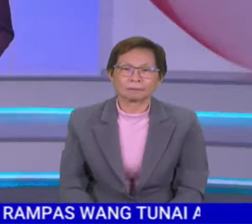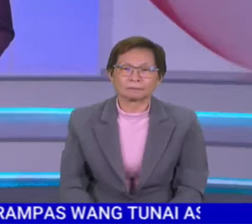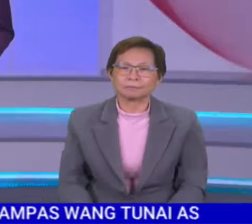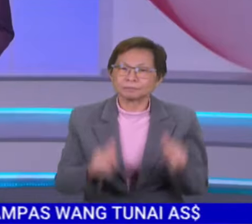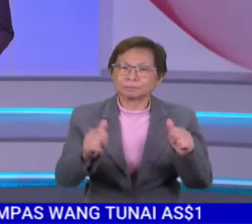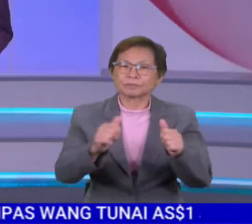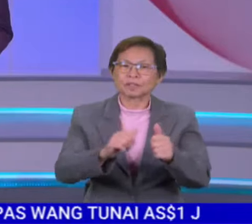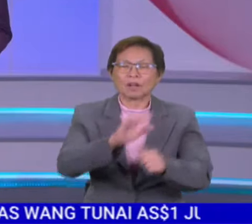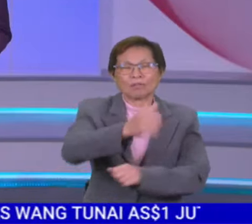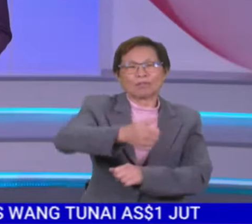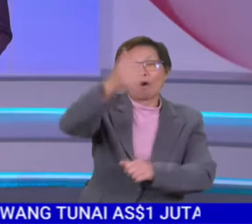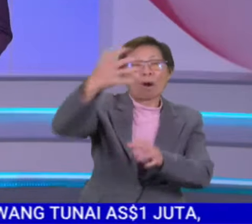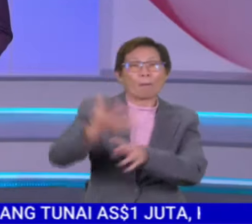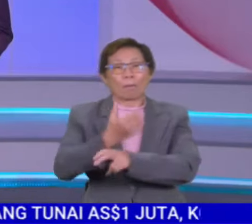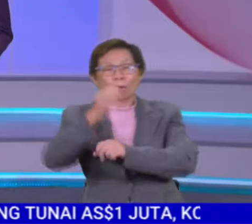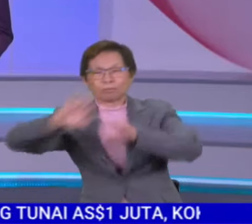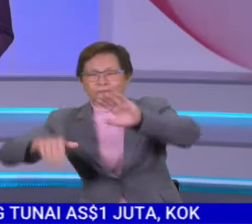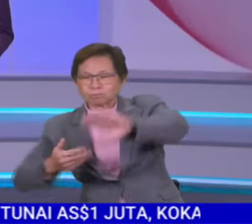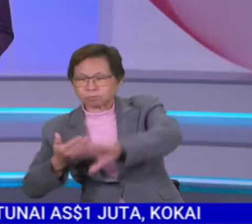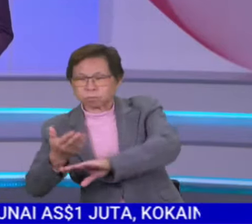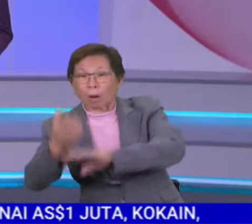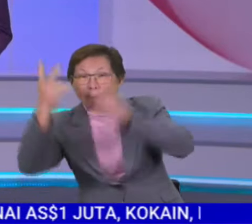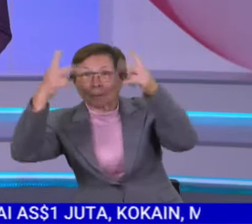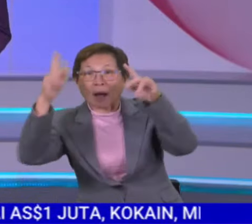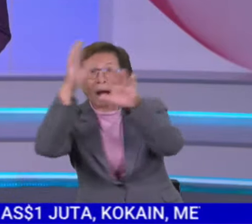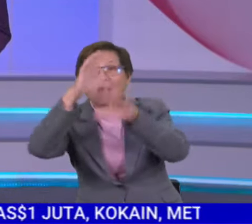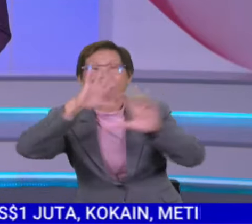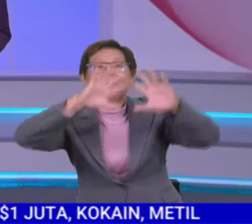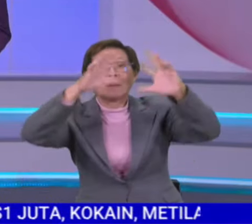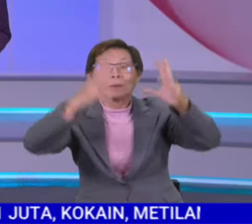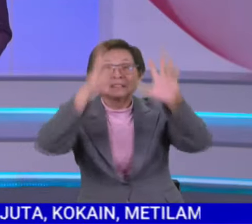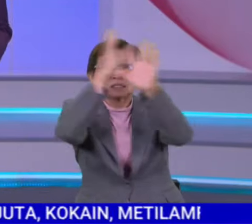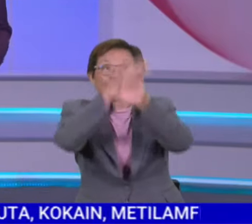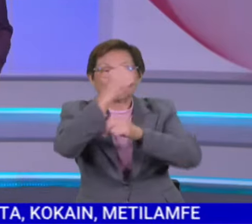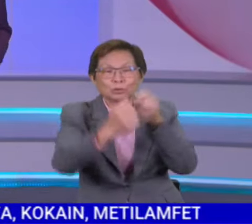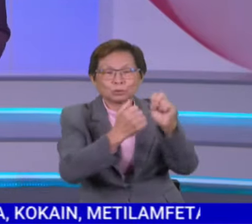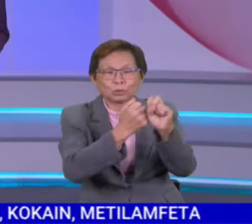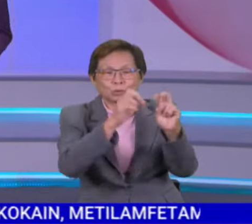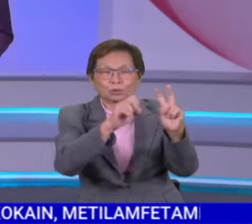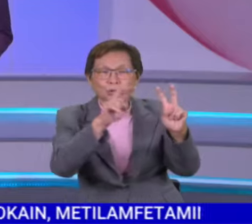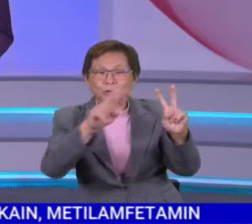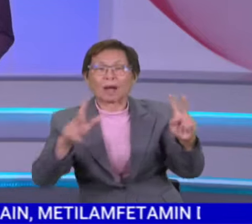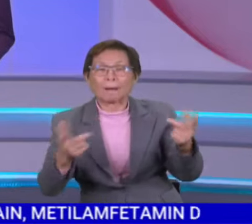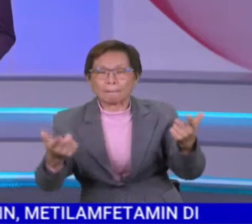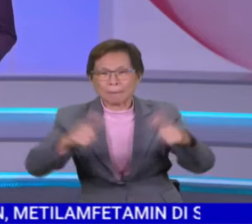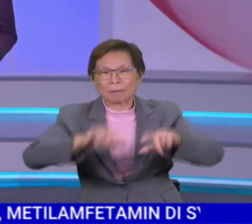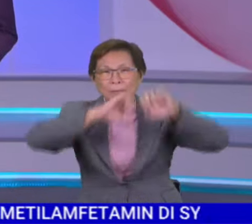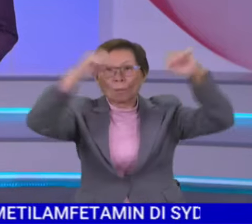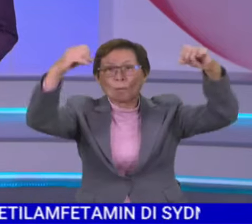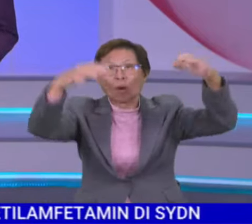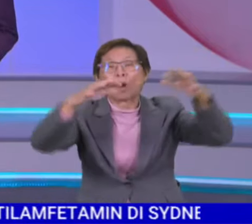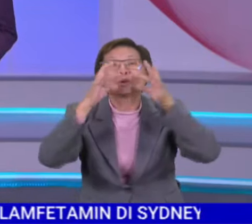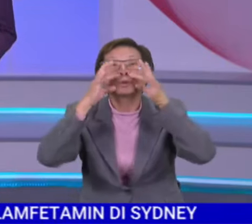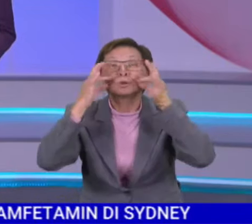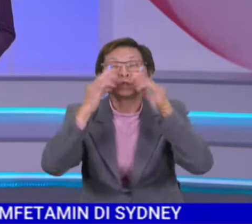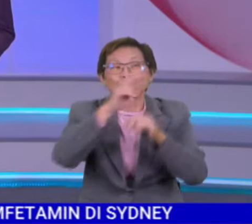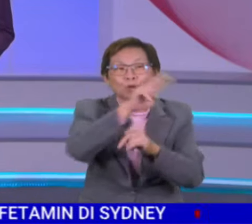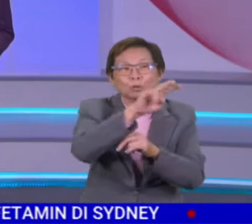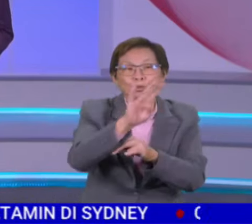Baik, edisi sulung kejuaraan silat premier antarabangsa Sarawak 2023 akan berlangsung di Stadium Tertutup Kuching